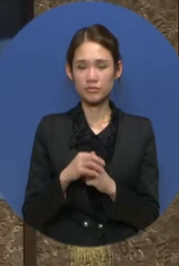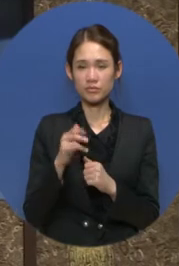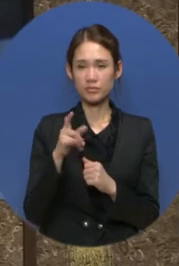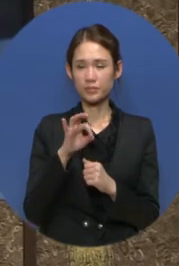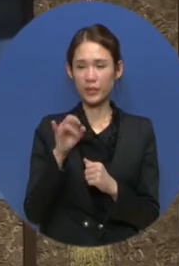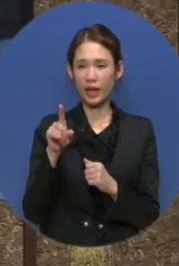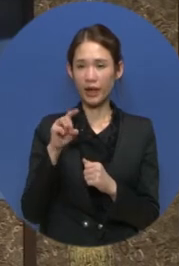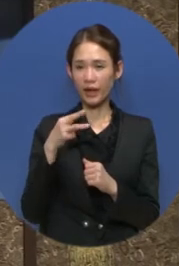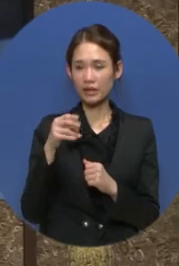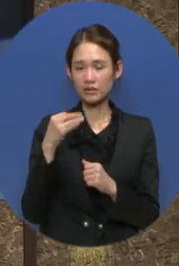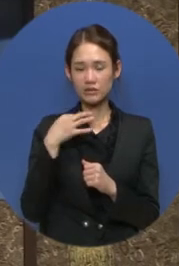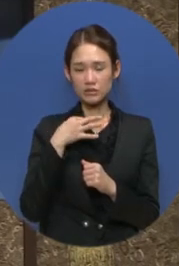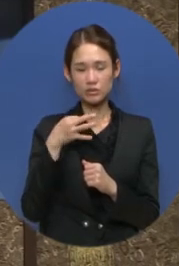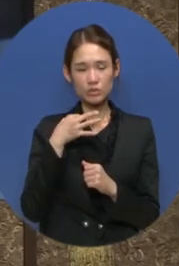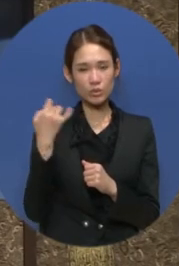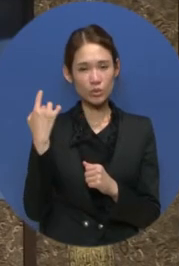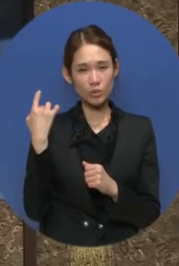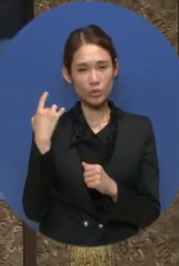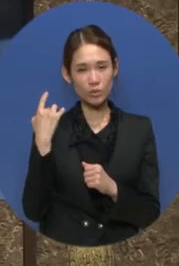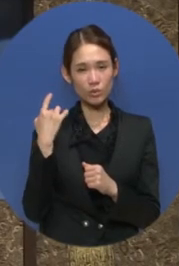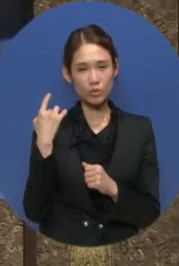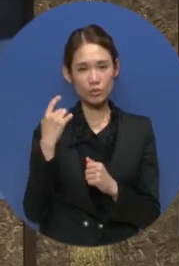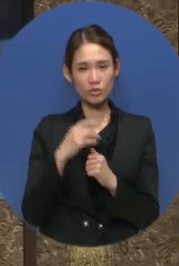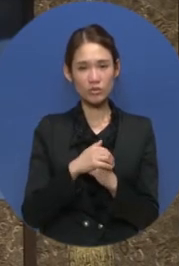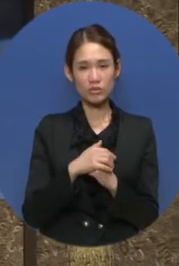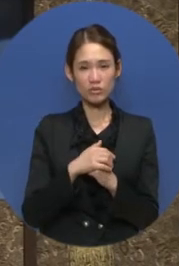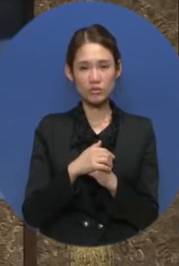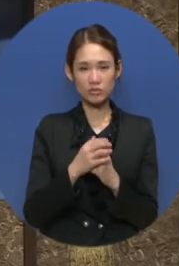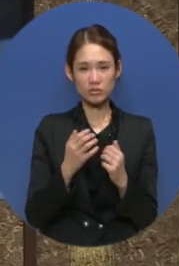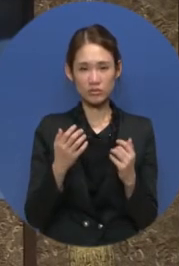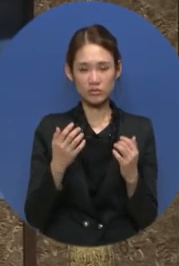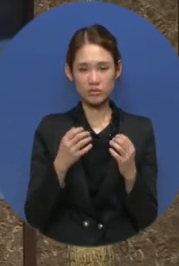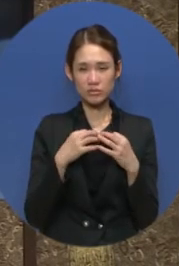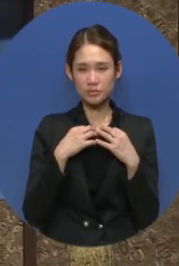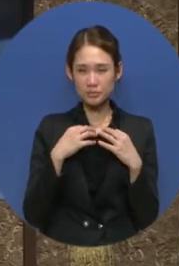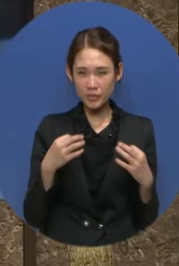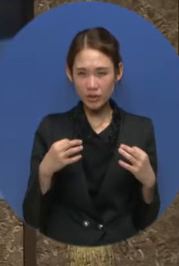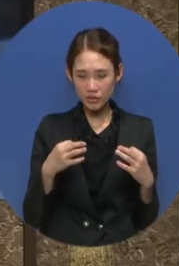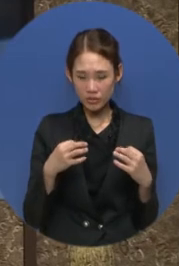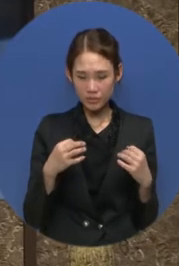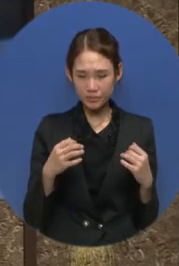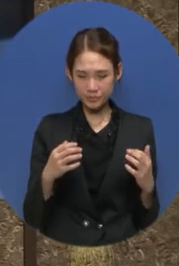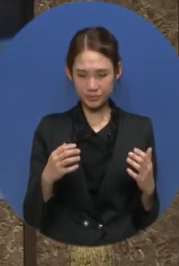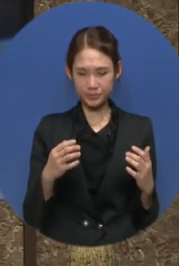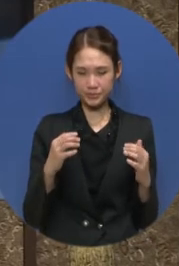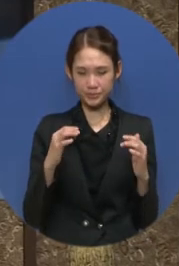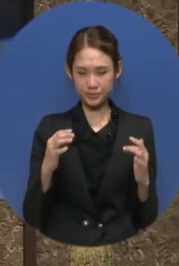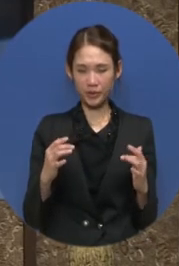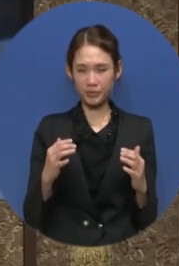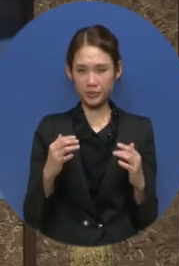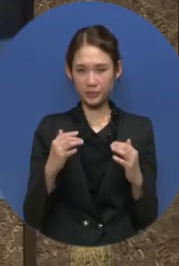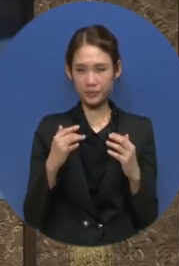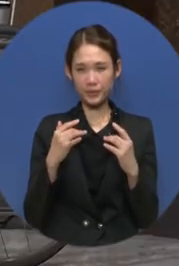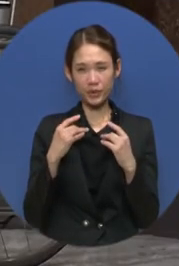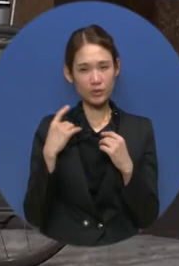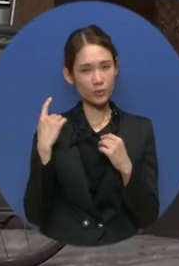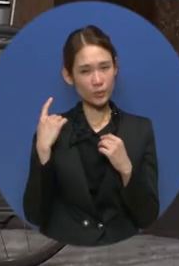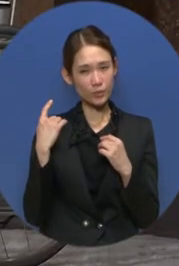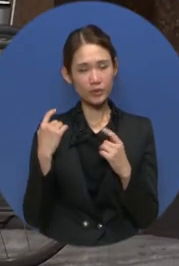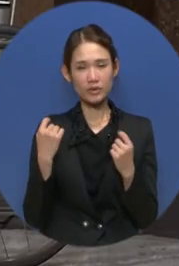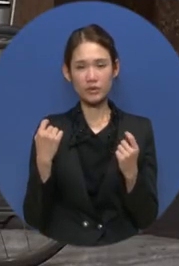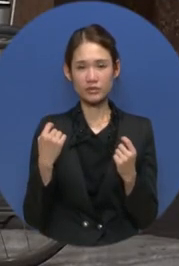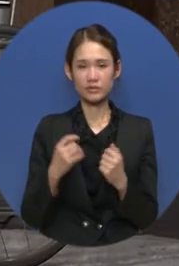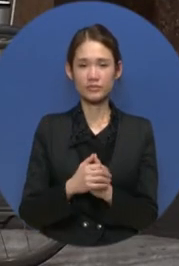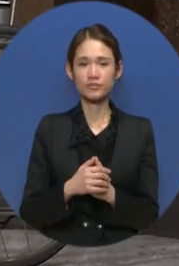메아리 소리 있잖아요. 메아리를 확 부르면 자자자자 이제 점점점 이렇게 약하게 들려오는 거 있잖아요. 네.